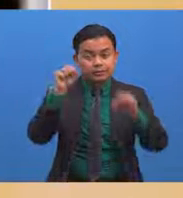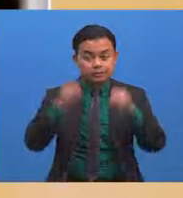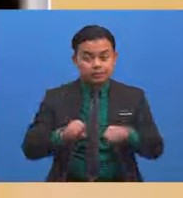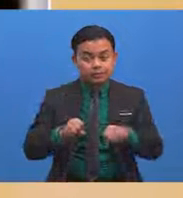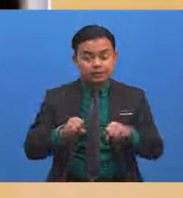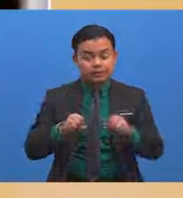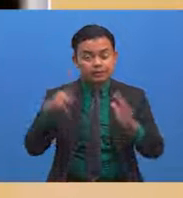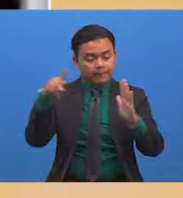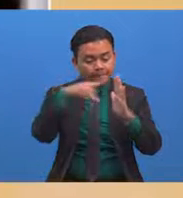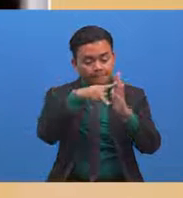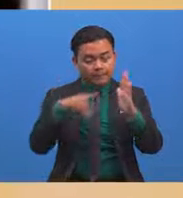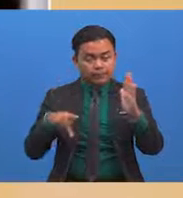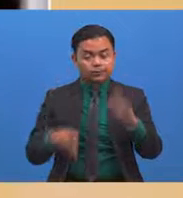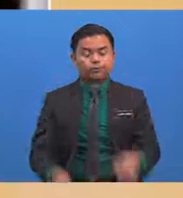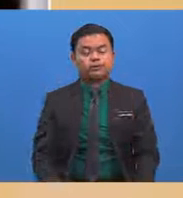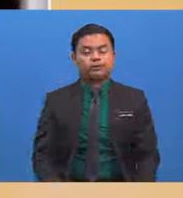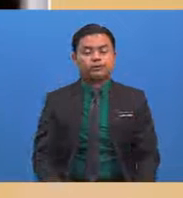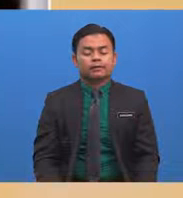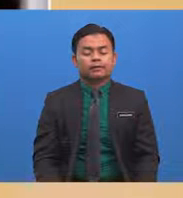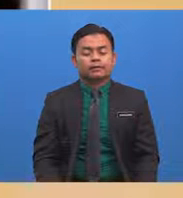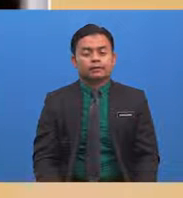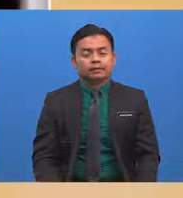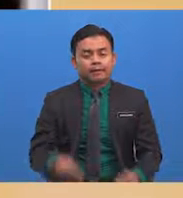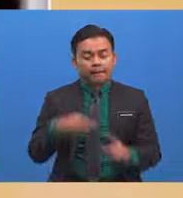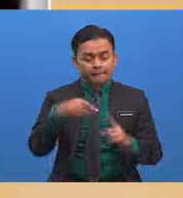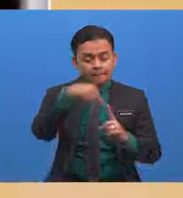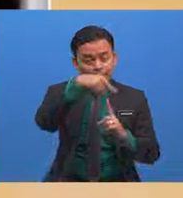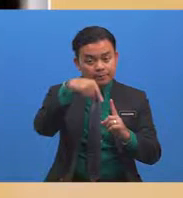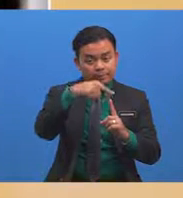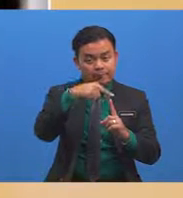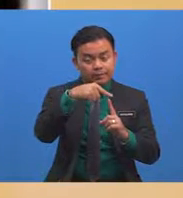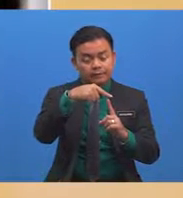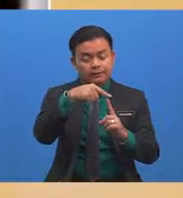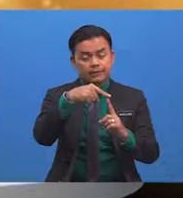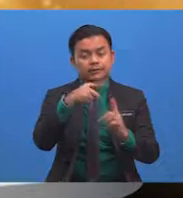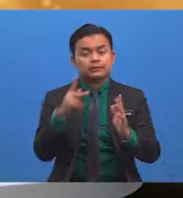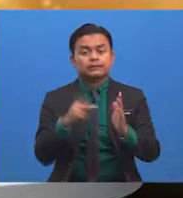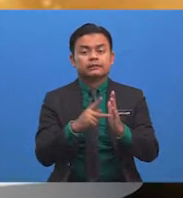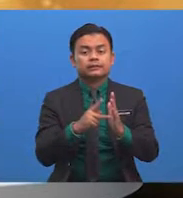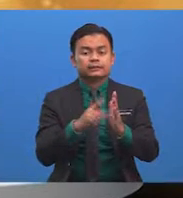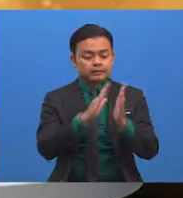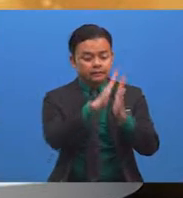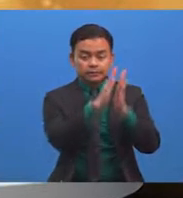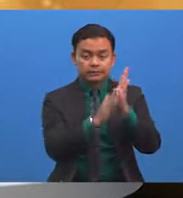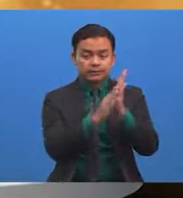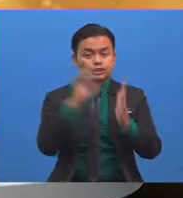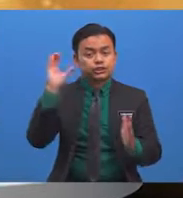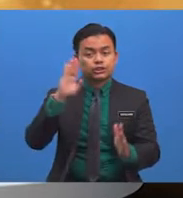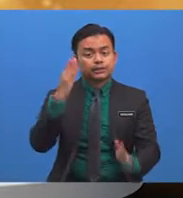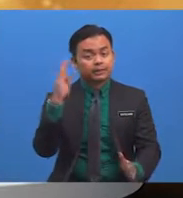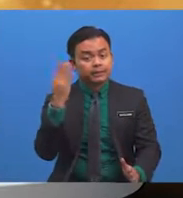balik apabila mengena satu permukaan seperti cermin. Oleh